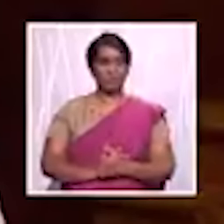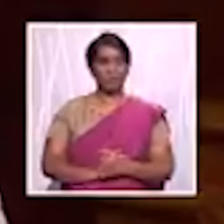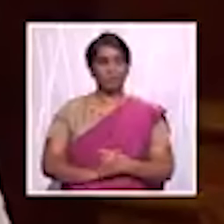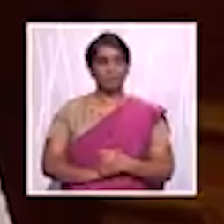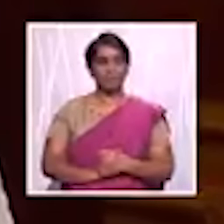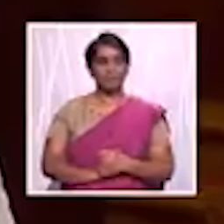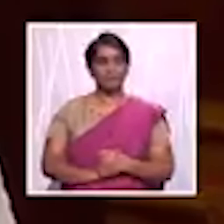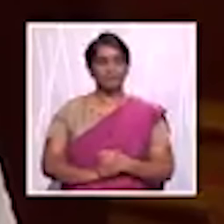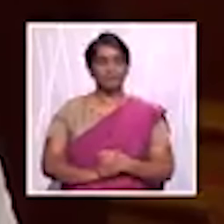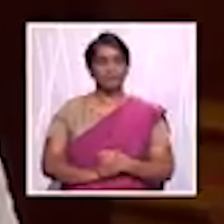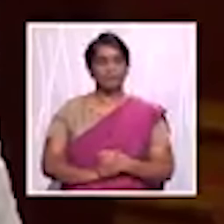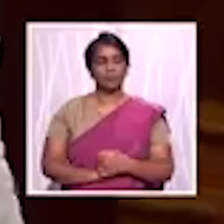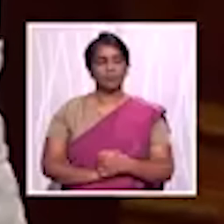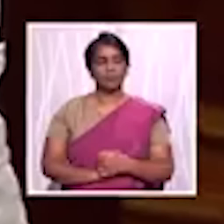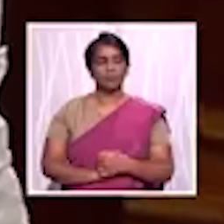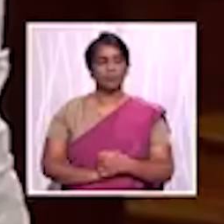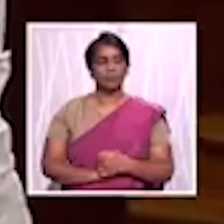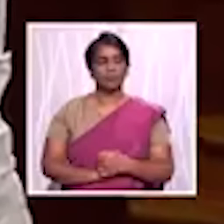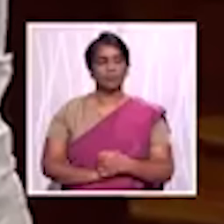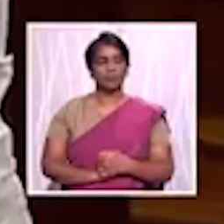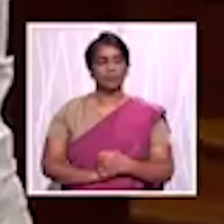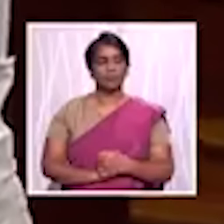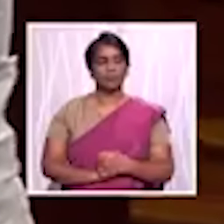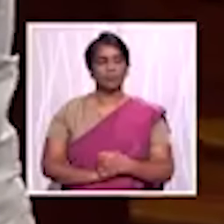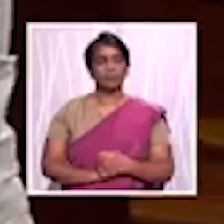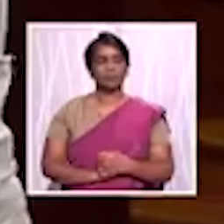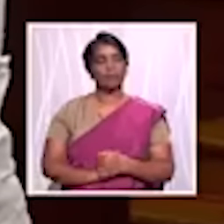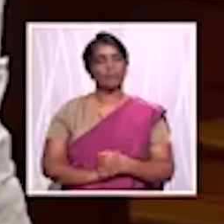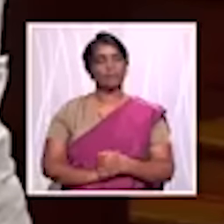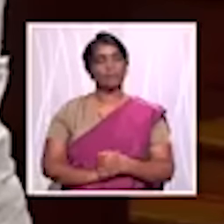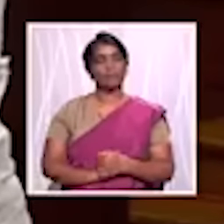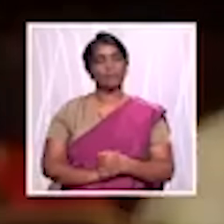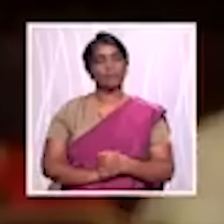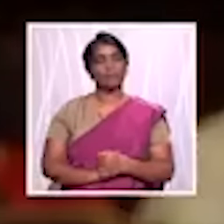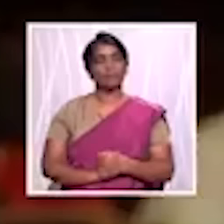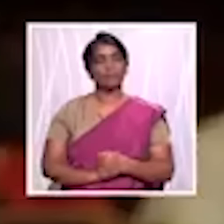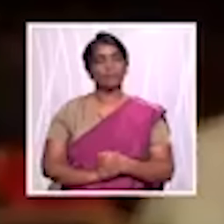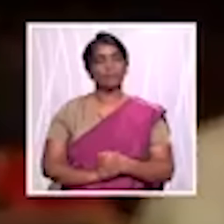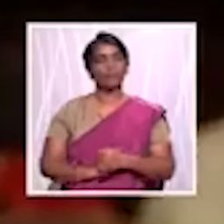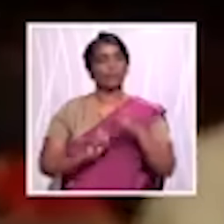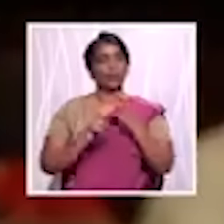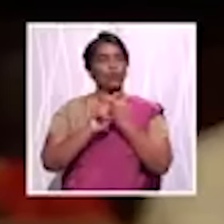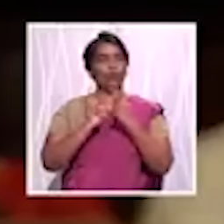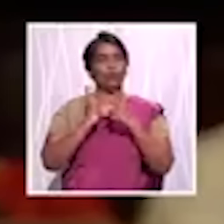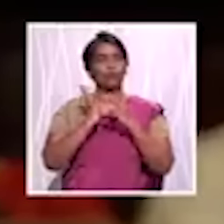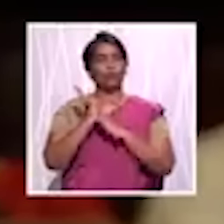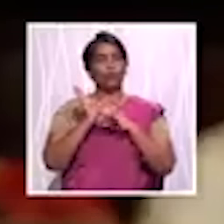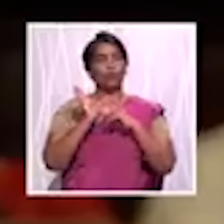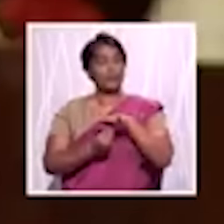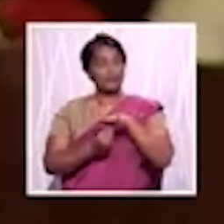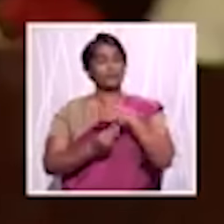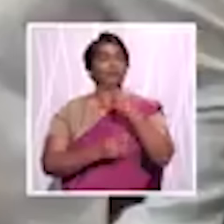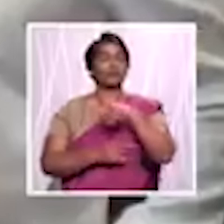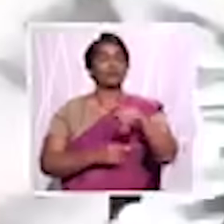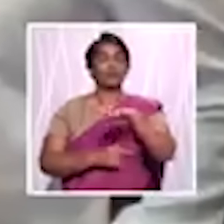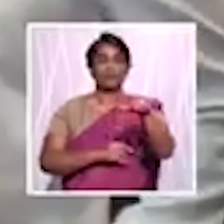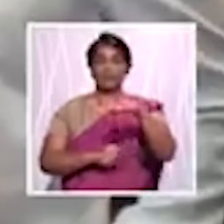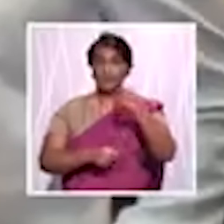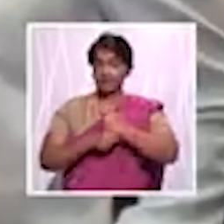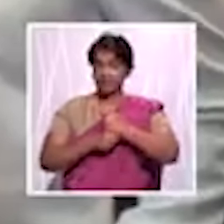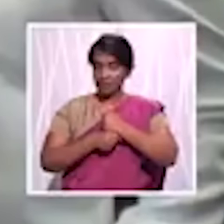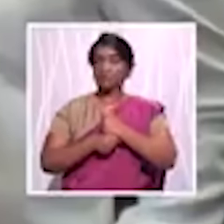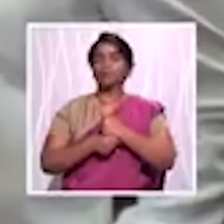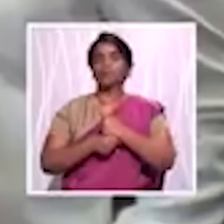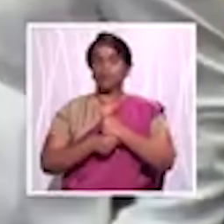தொடர்ச்சியாக வலுசக்தி அமைச்சராக குமார ஜெயக்கொடி ஜனாதிபதியின் முன் பதவி பிரமாணம் செய்து கொண்டார் அதுமட்டுமல்லாமல்